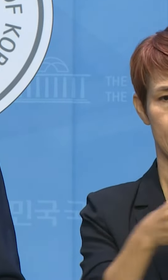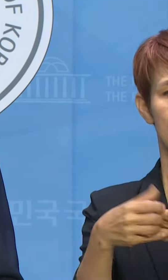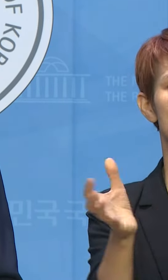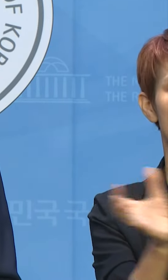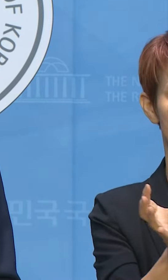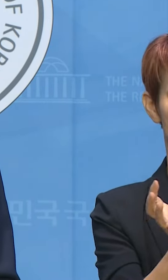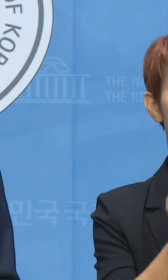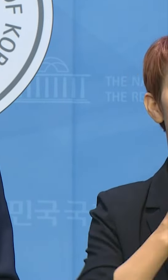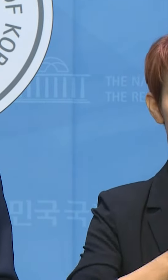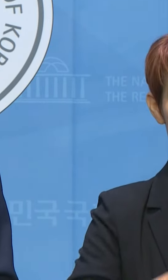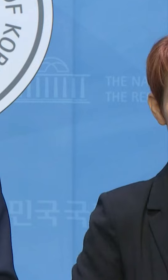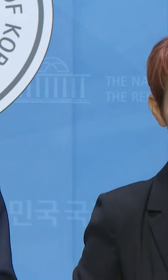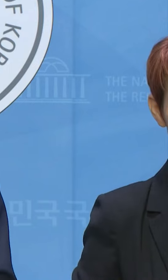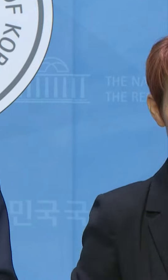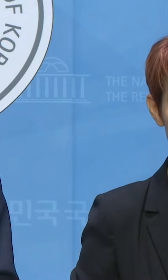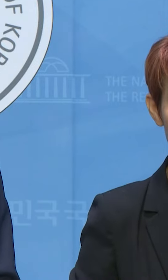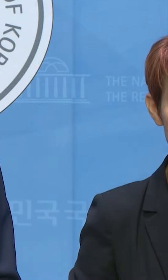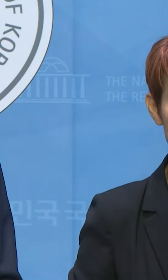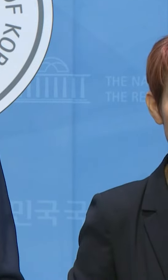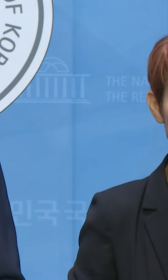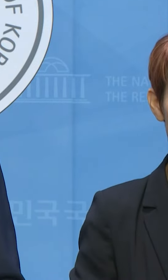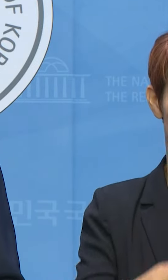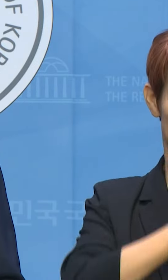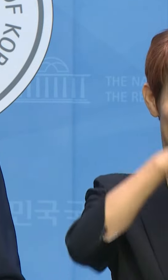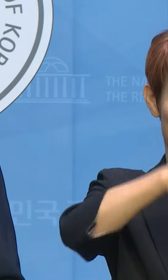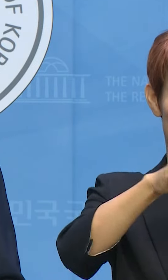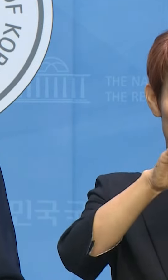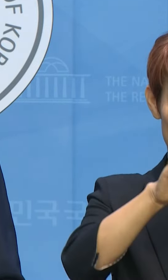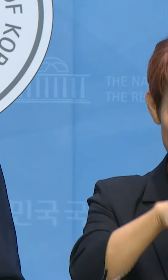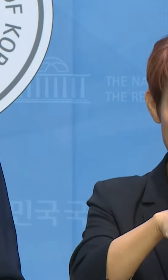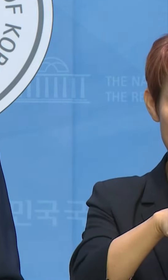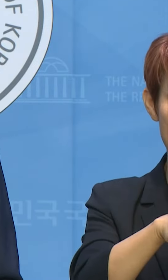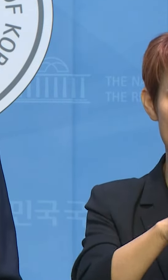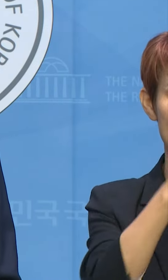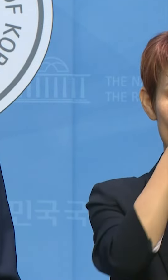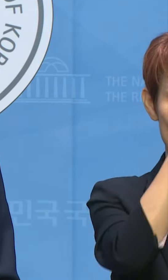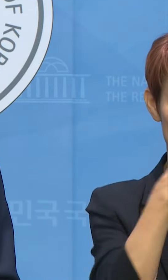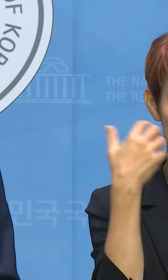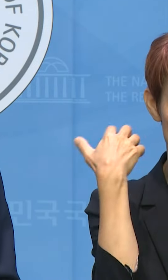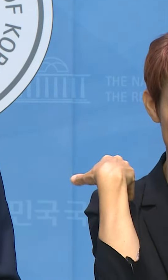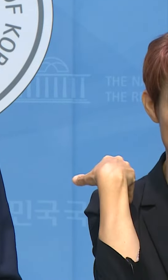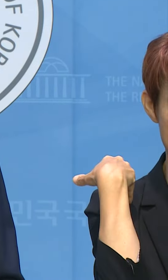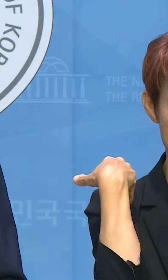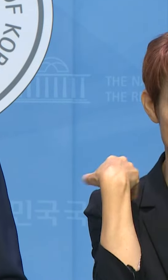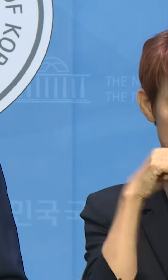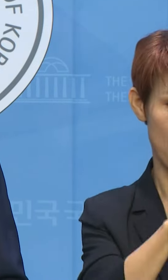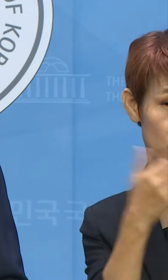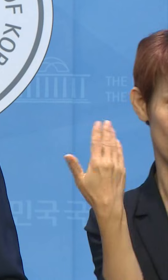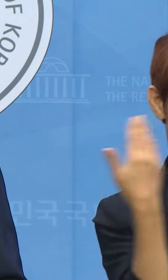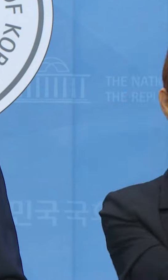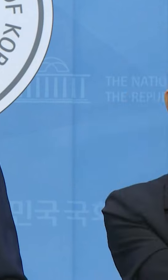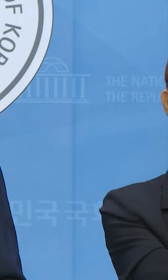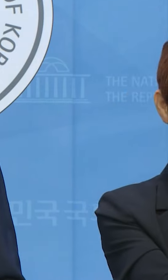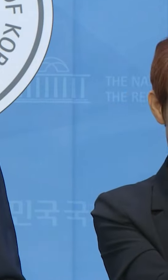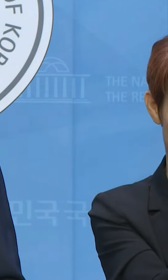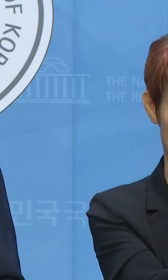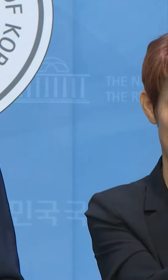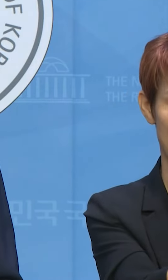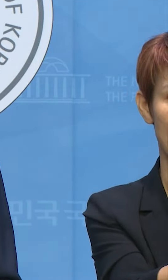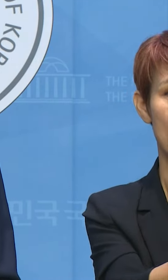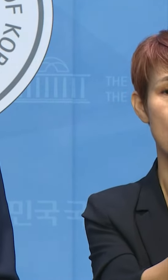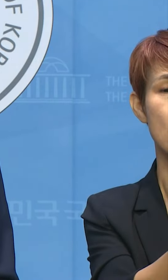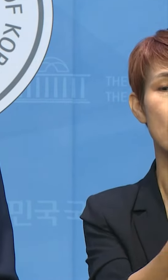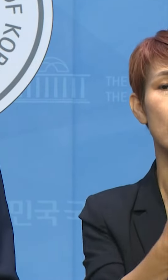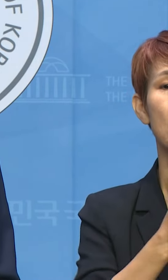정당이 될 것입니다 지난 총선에서 꺼져가던 윤성열 정권 심판론을 을살린 사람이